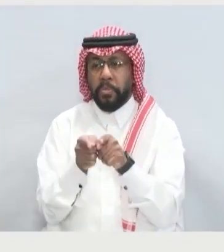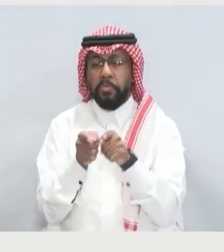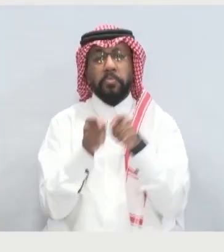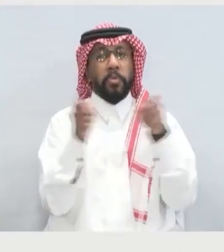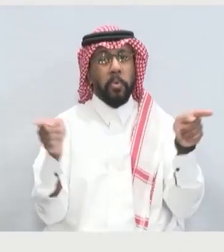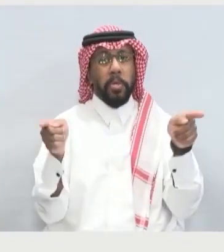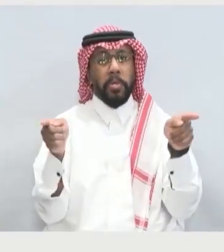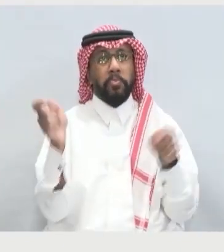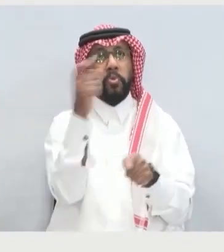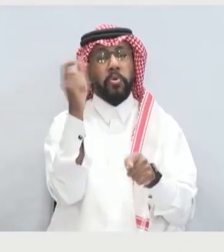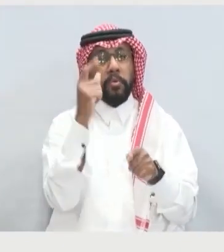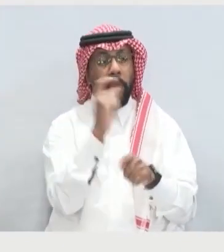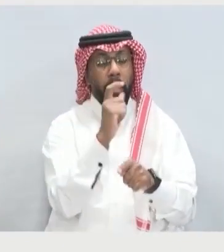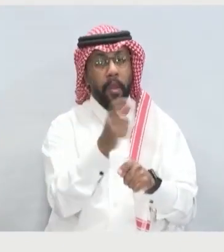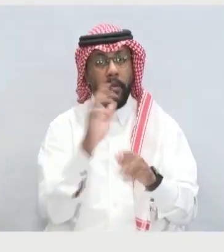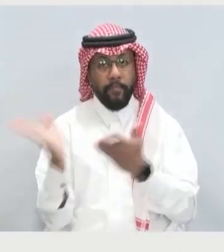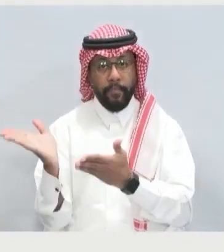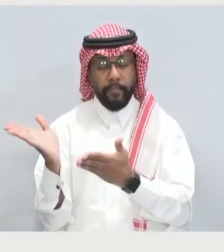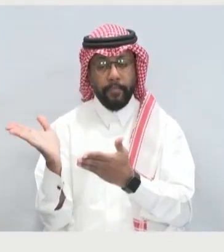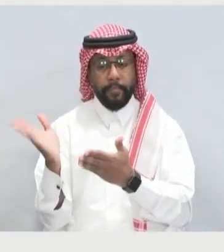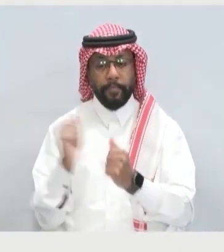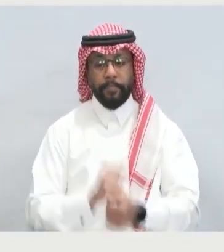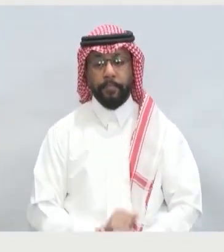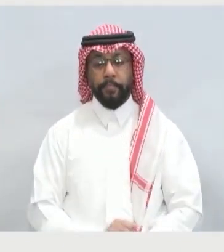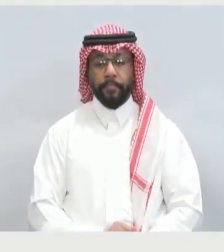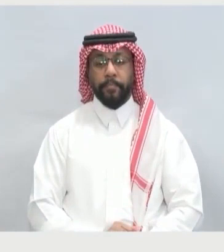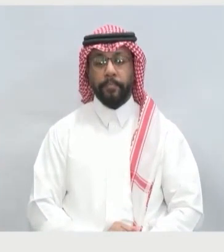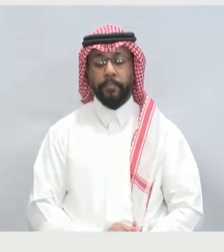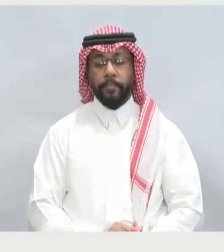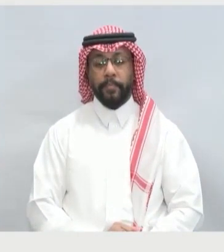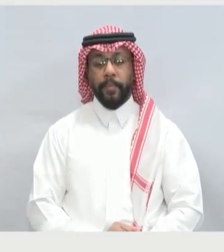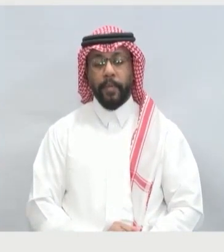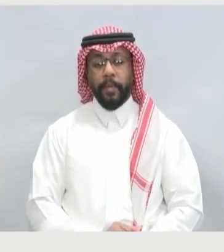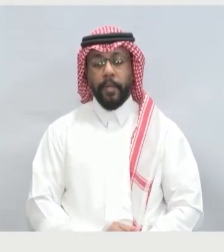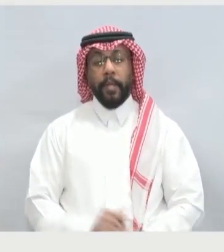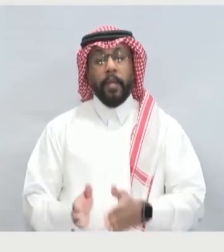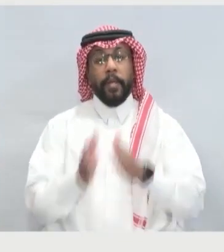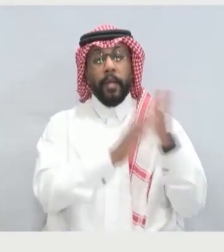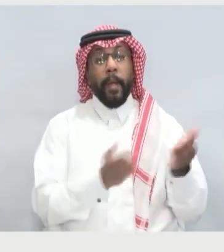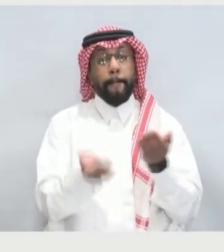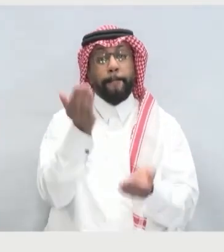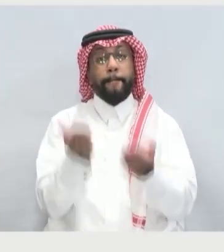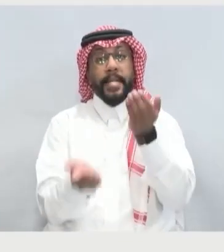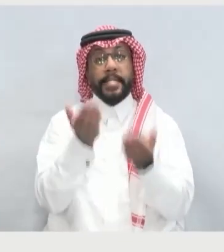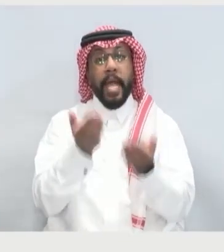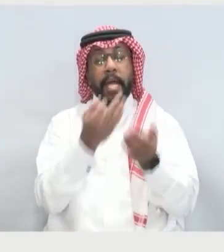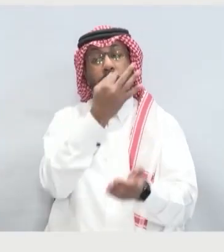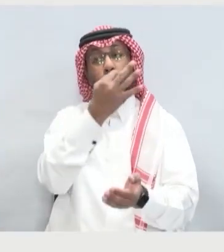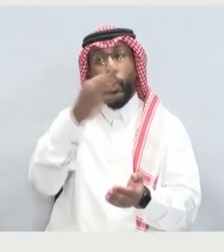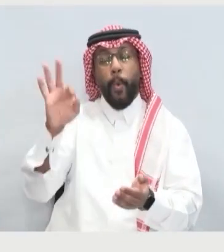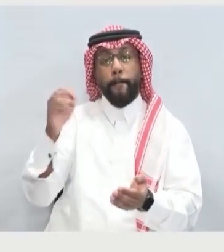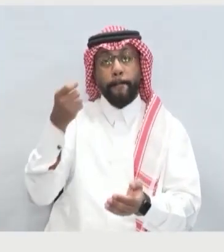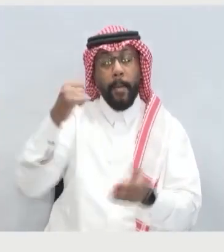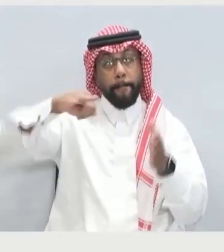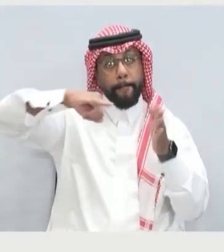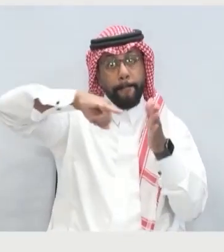وسنتحدث عنها باذن الله في الدروس القادمه ذكرنا يتم اعداد الميزانيه العموميه او المركز المالي